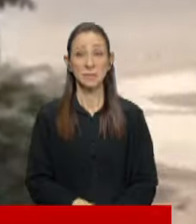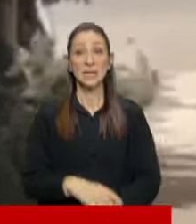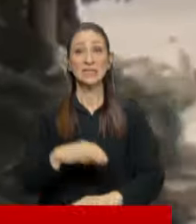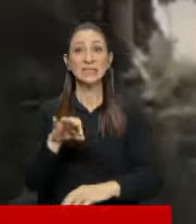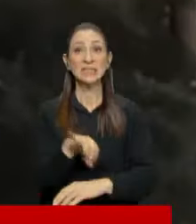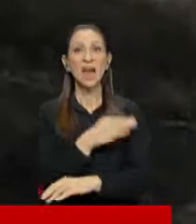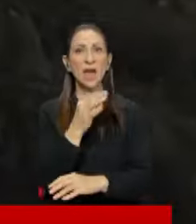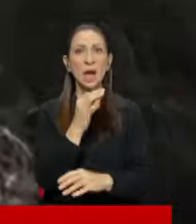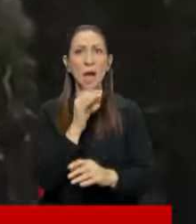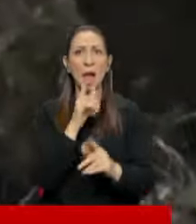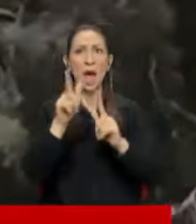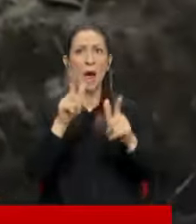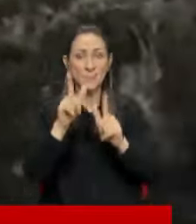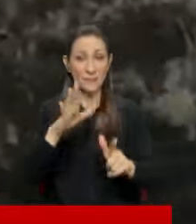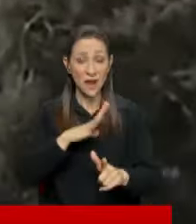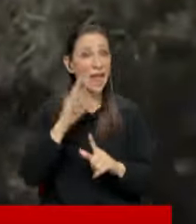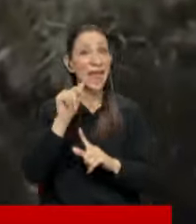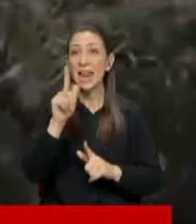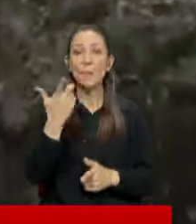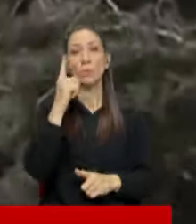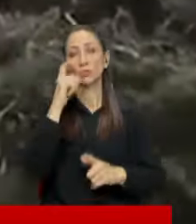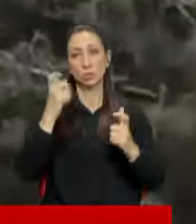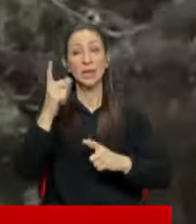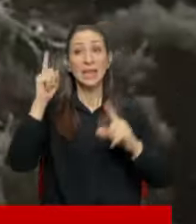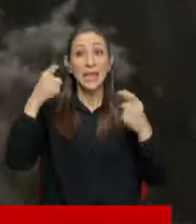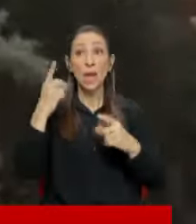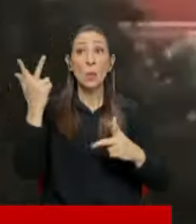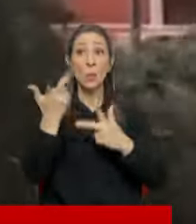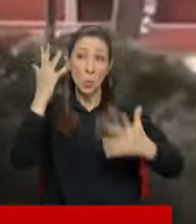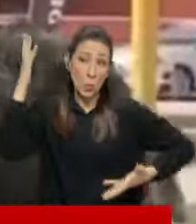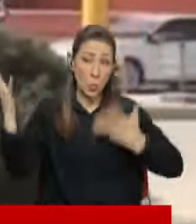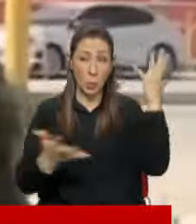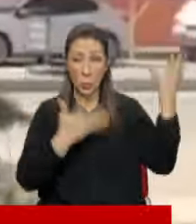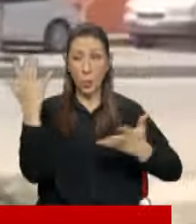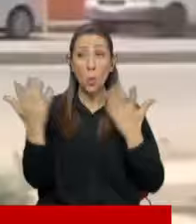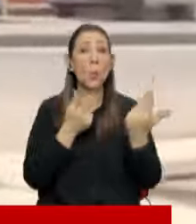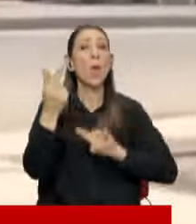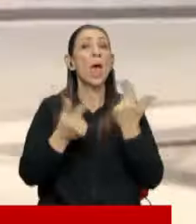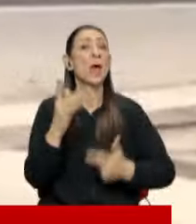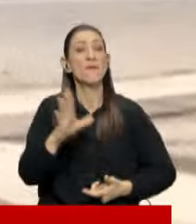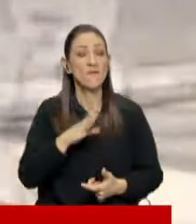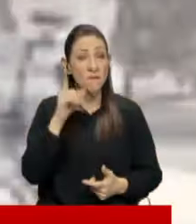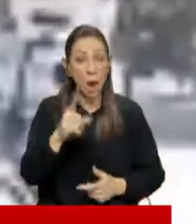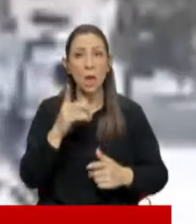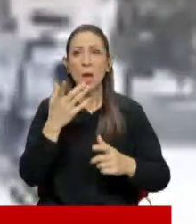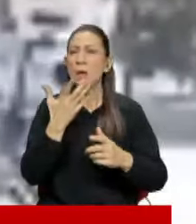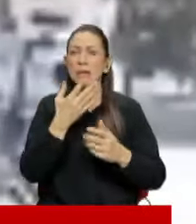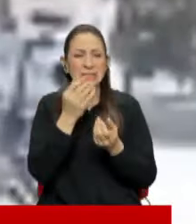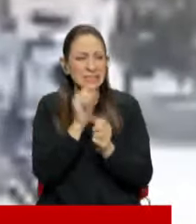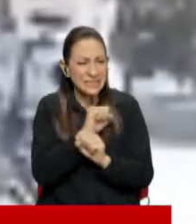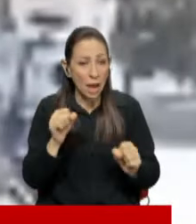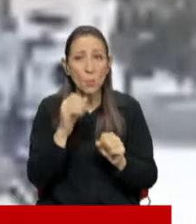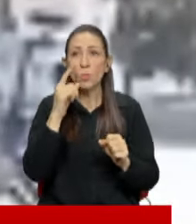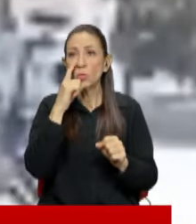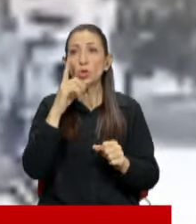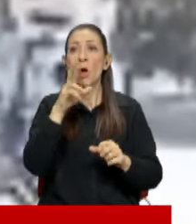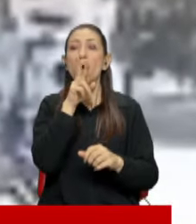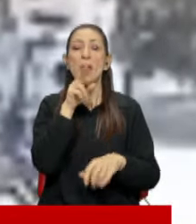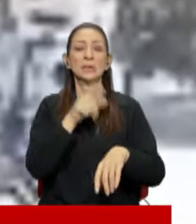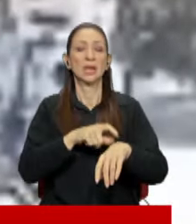Sarı kodlu uyarı verilen illerden biri de Burdur'du. Yetkililerin kuvvetli rüzgar ve fırtına uyarısı sonrası olumsuz hava koşulları Burdur'da